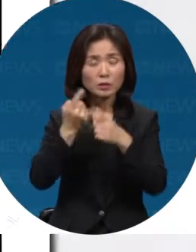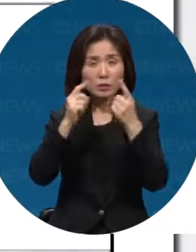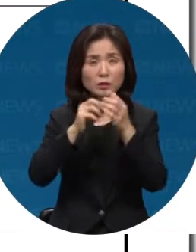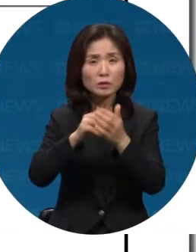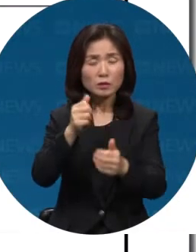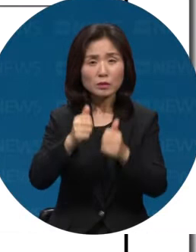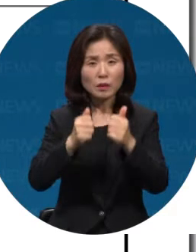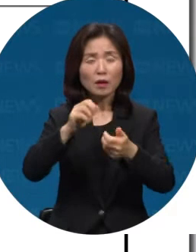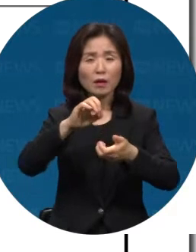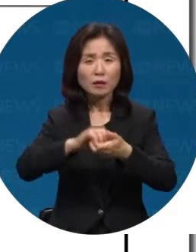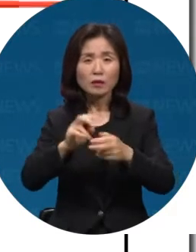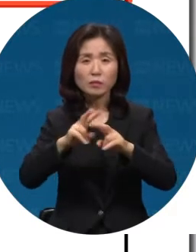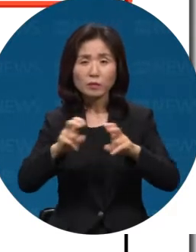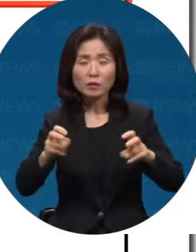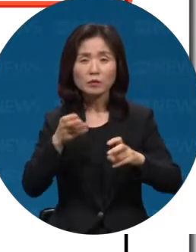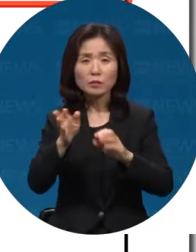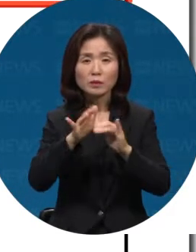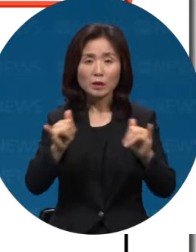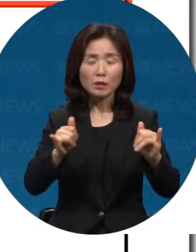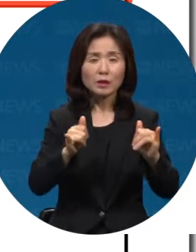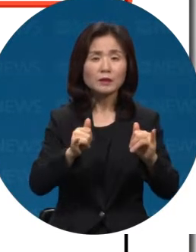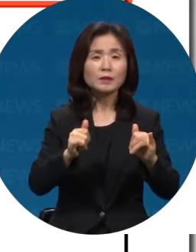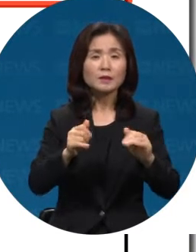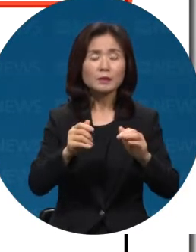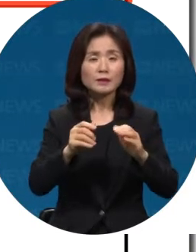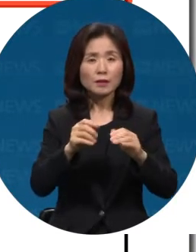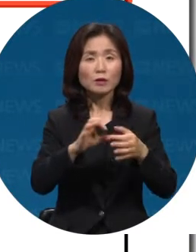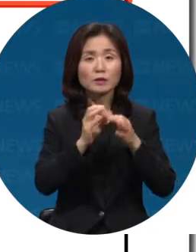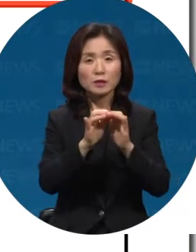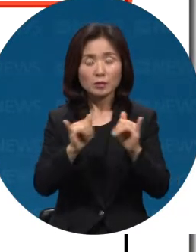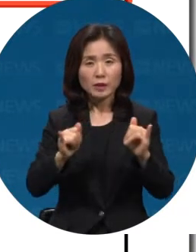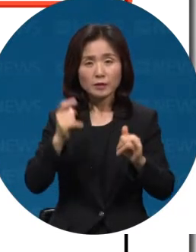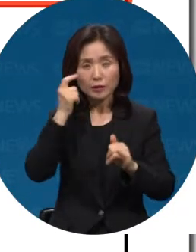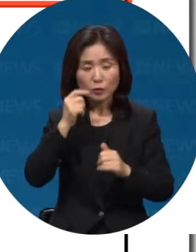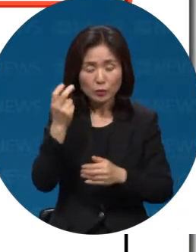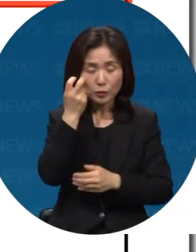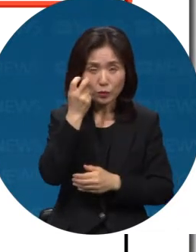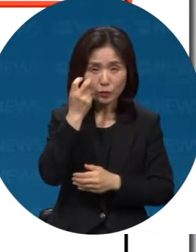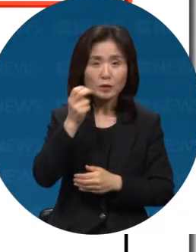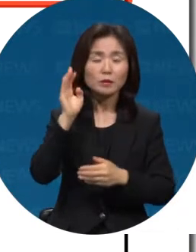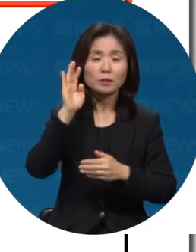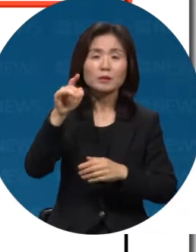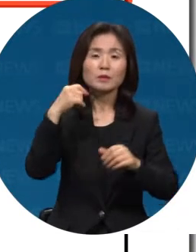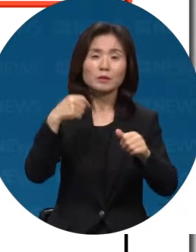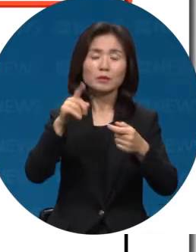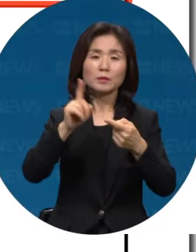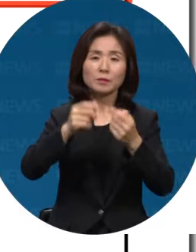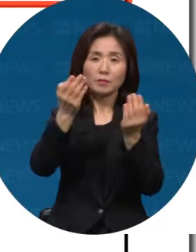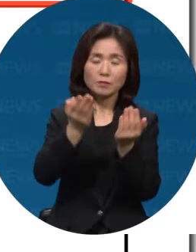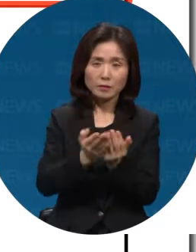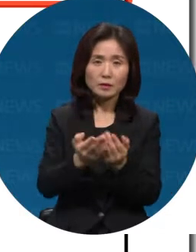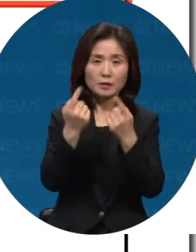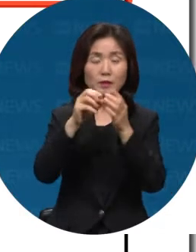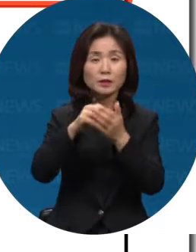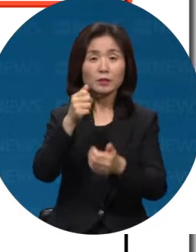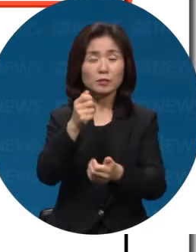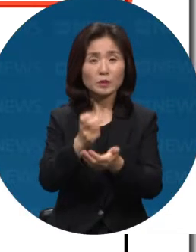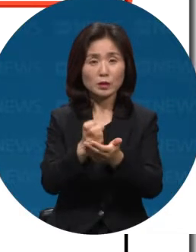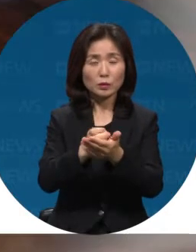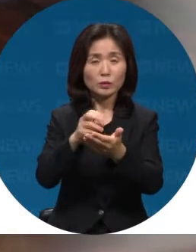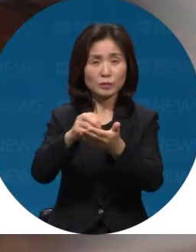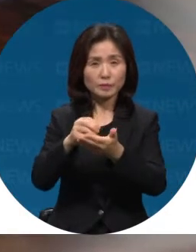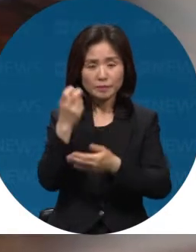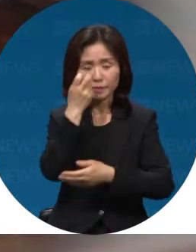분석하고 전문가와 이해관계자들의 다양한 의견을 조사 해 미래 교육의 맞는데 이 제도를 탐색한다 는 내용이 담겨